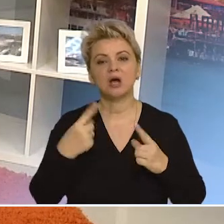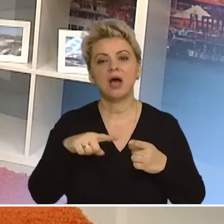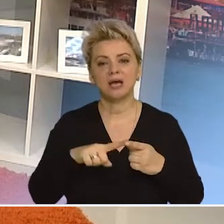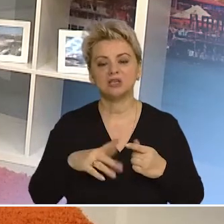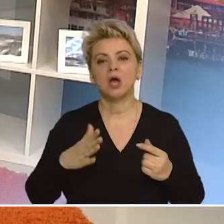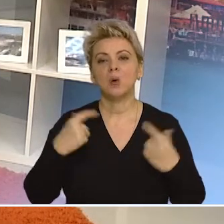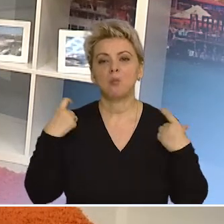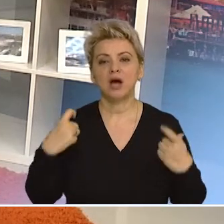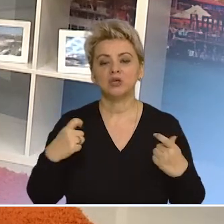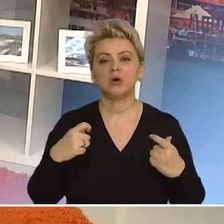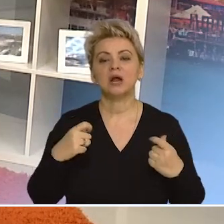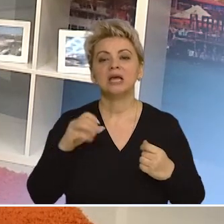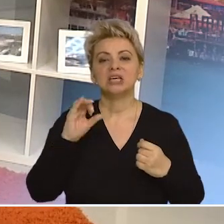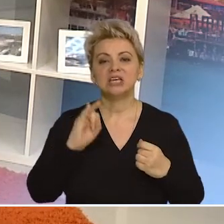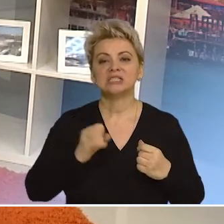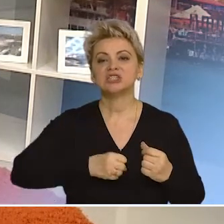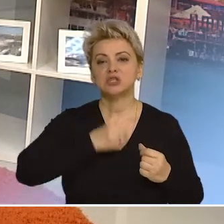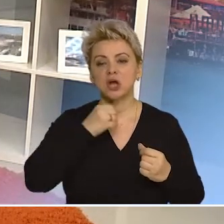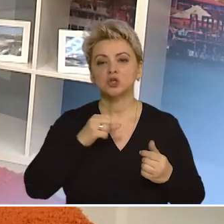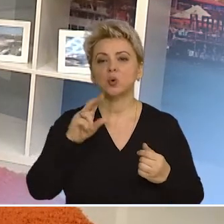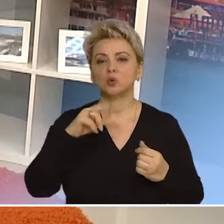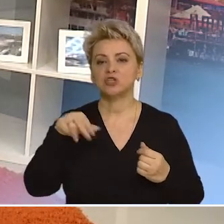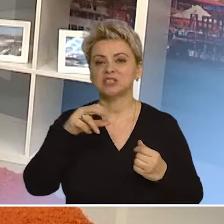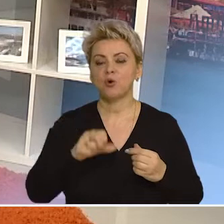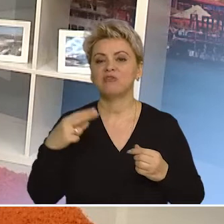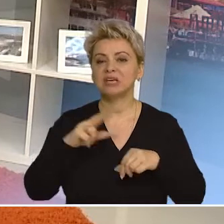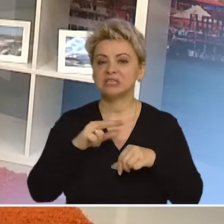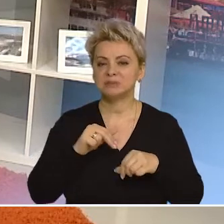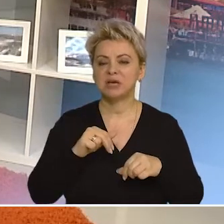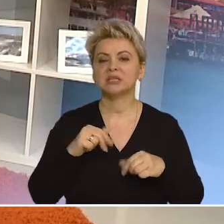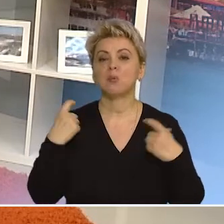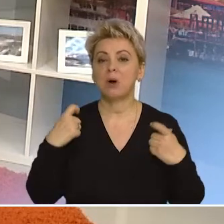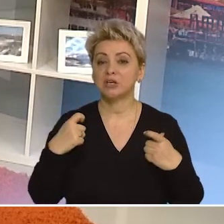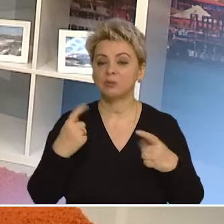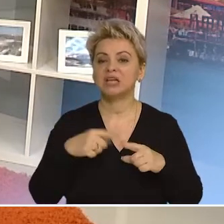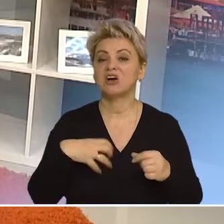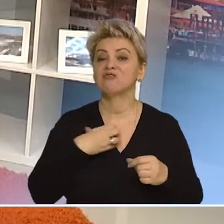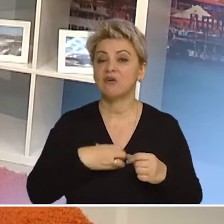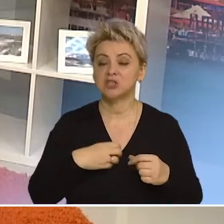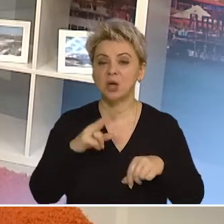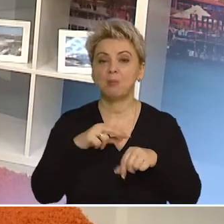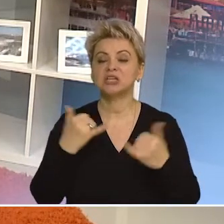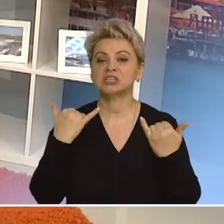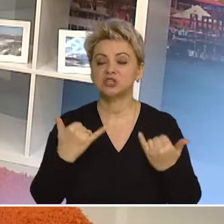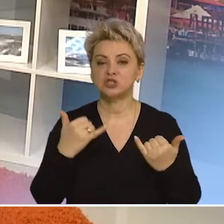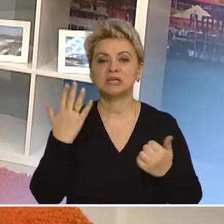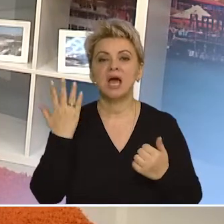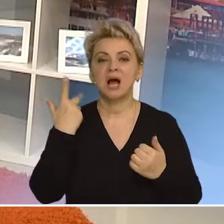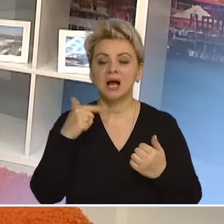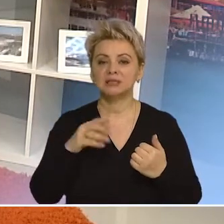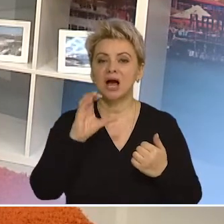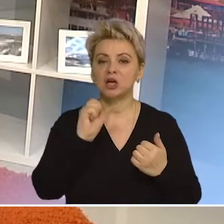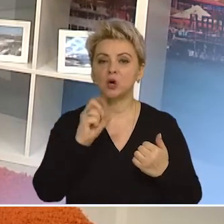дедушка этот майор полиции в отставке и старший участковый инспектор. Майор милиции в отставке, это важно, потому что полиция это сейчас, а тогда,